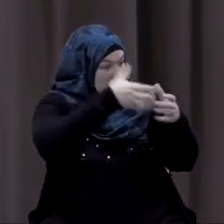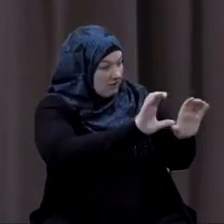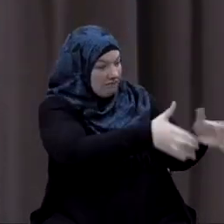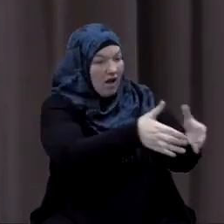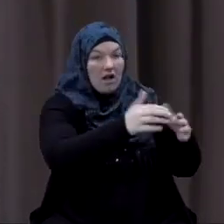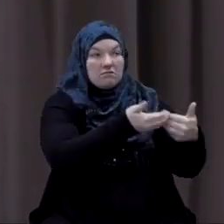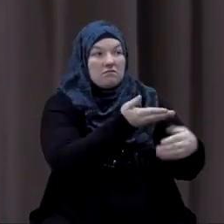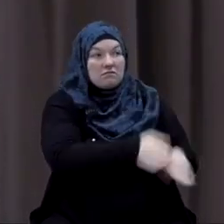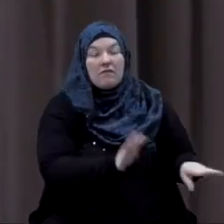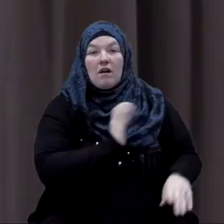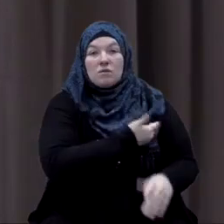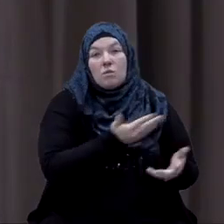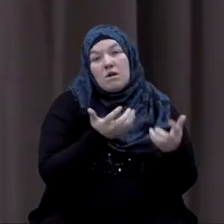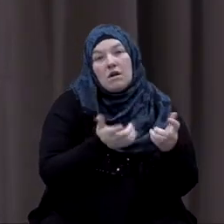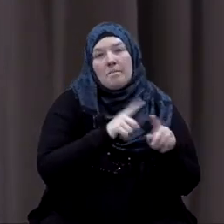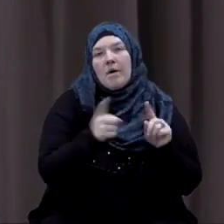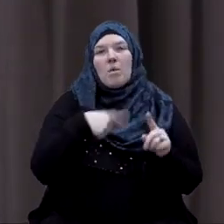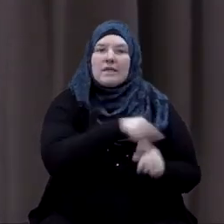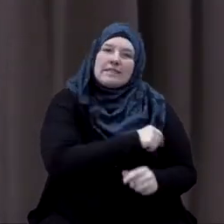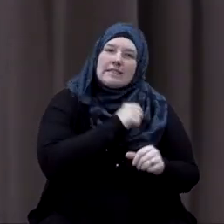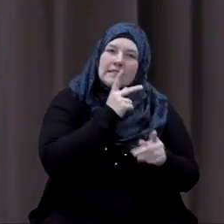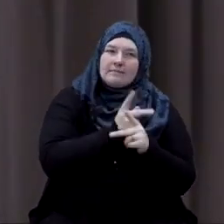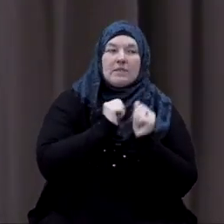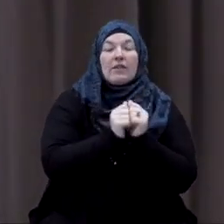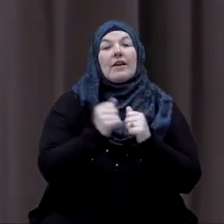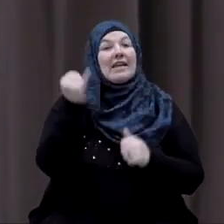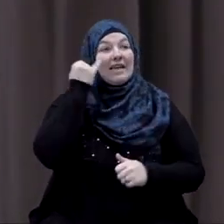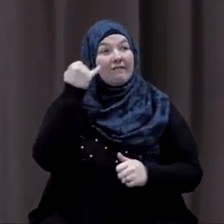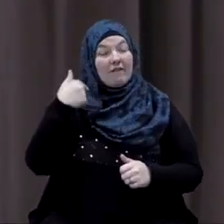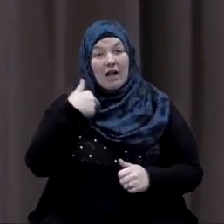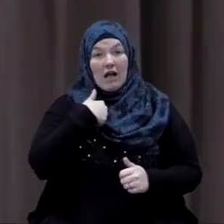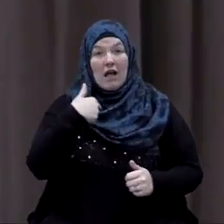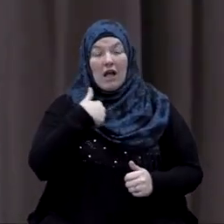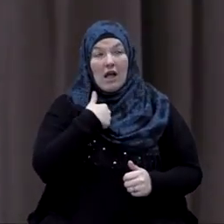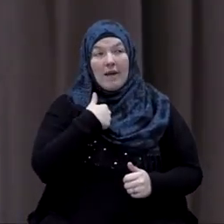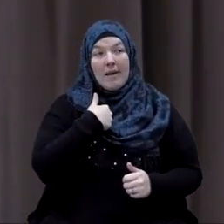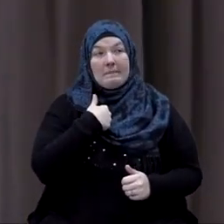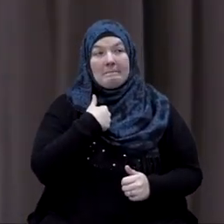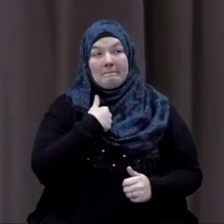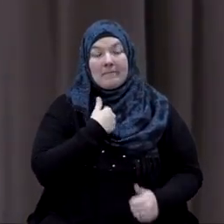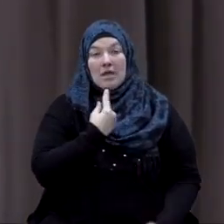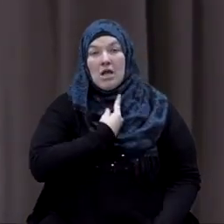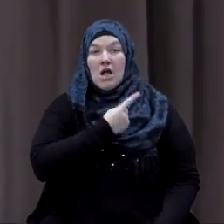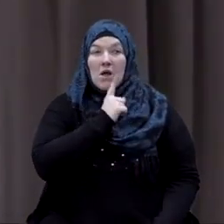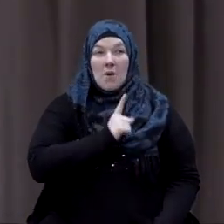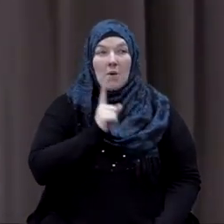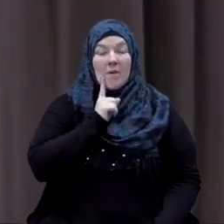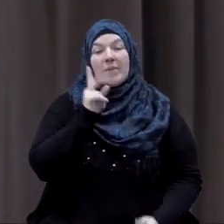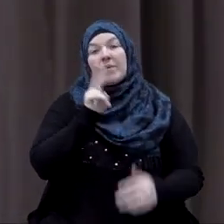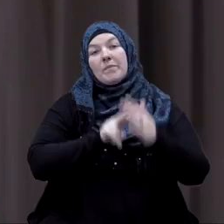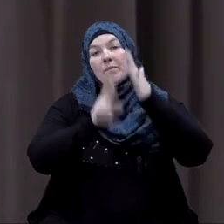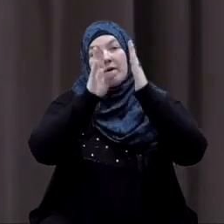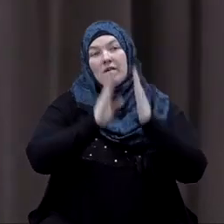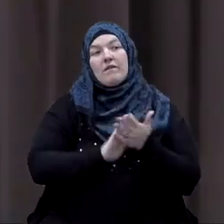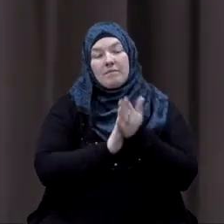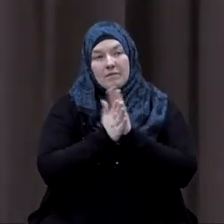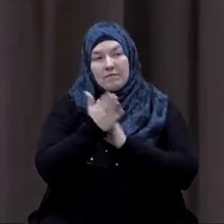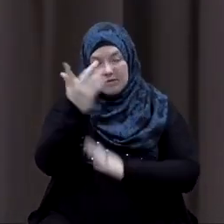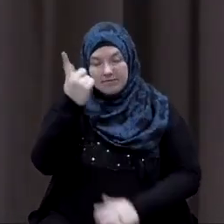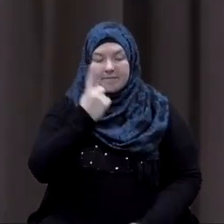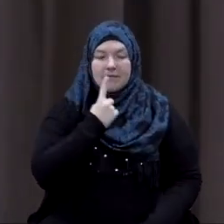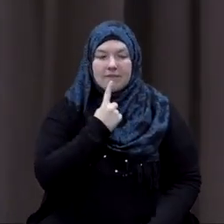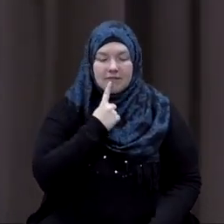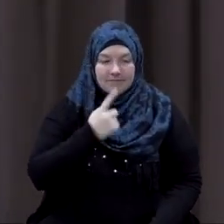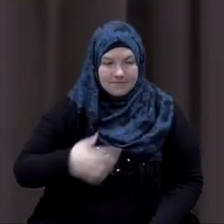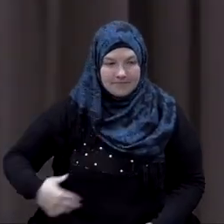ranks. That's what Islam is. So if I am weak alone, the Prophet ﷺ says,